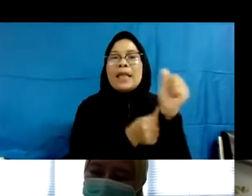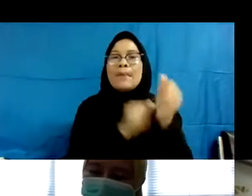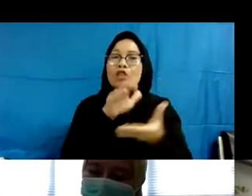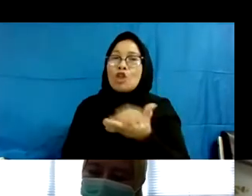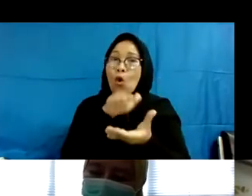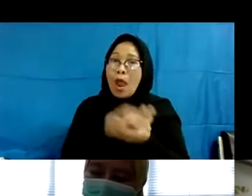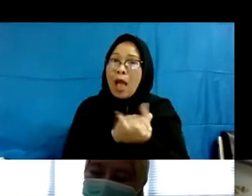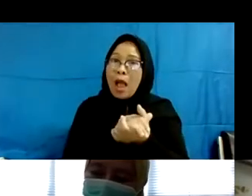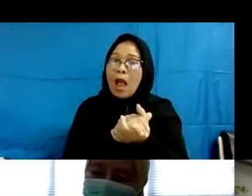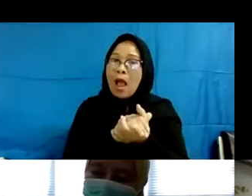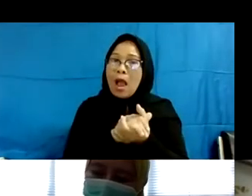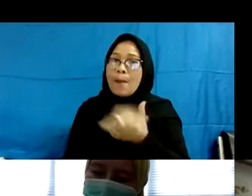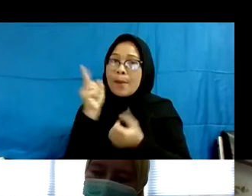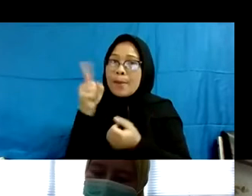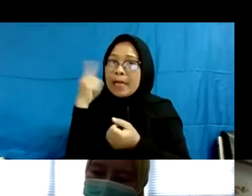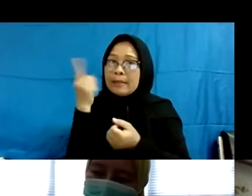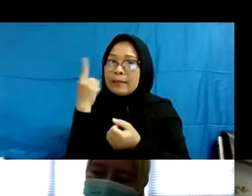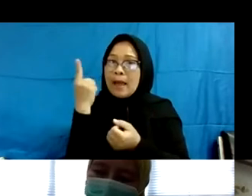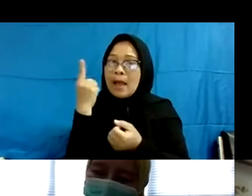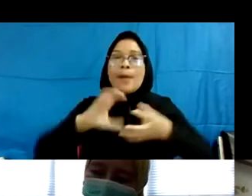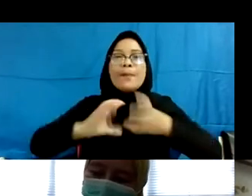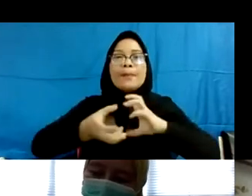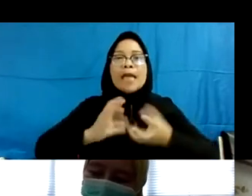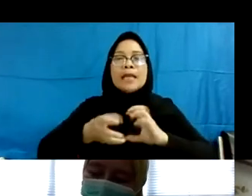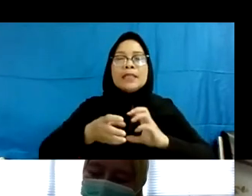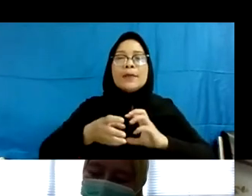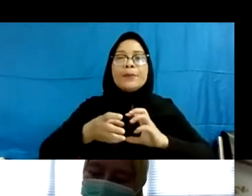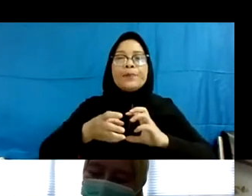ya. Sekolah-sekolah pemerintah menjadikan